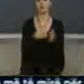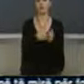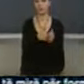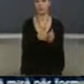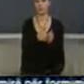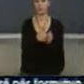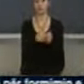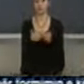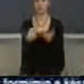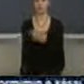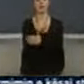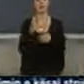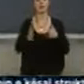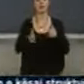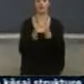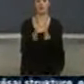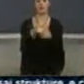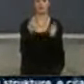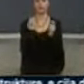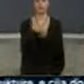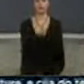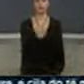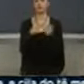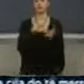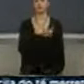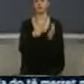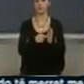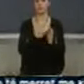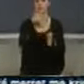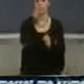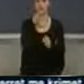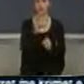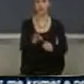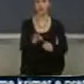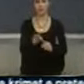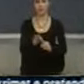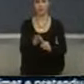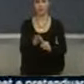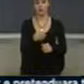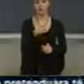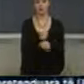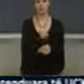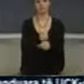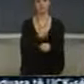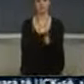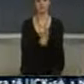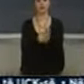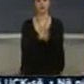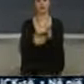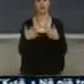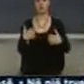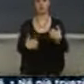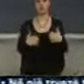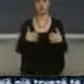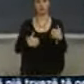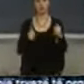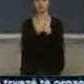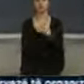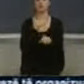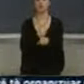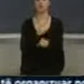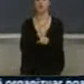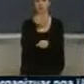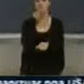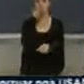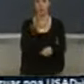në këtë sferë, një qasi me fort, një qasi me dinamike, një bashkëpunim me i mirë